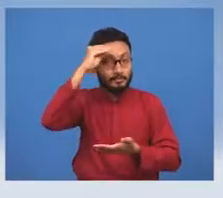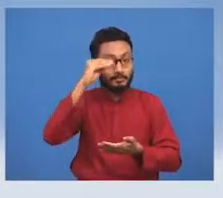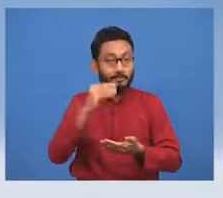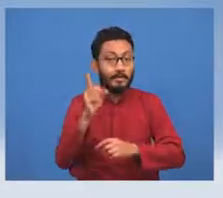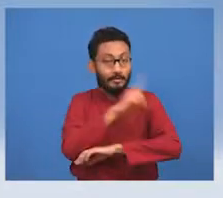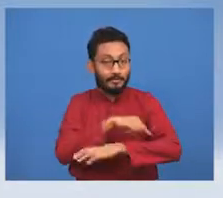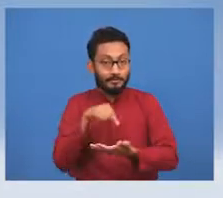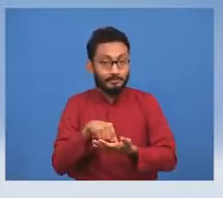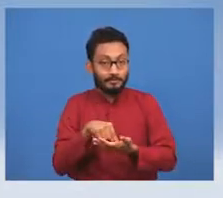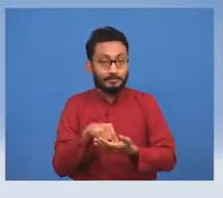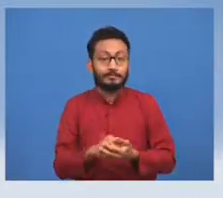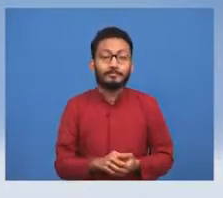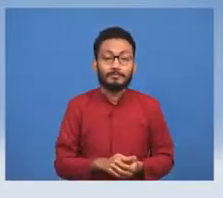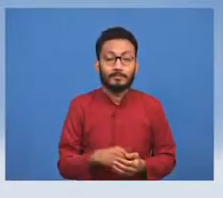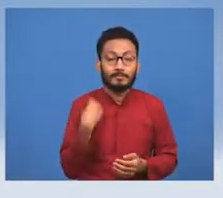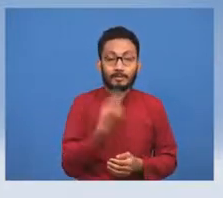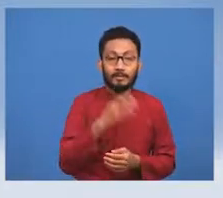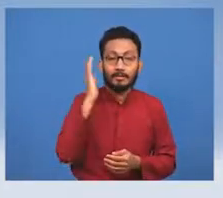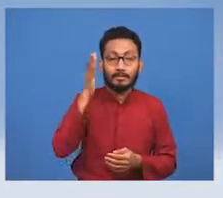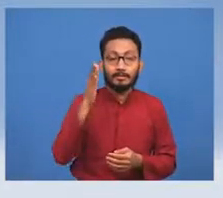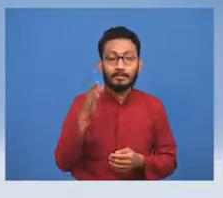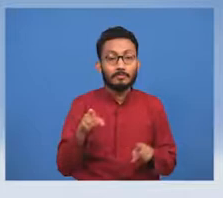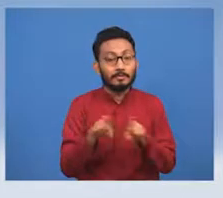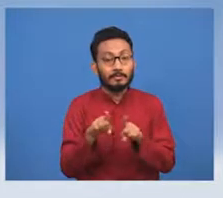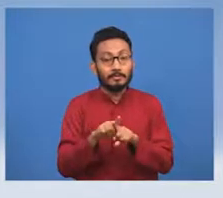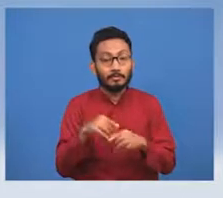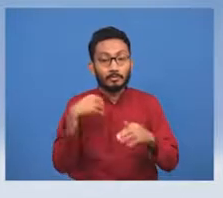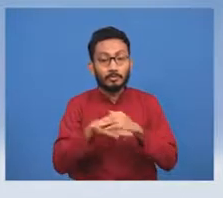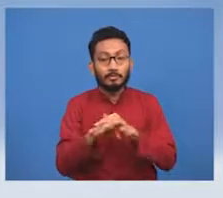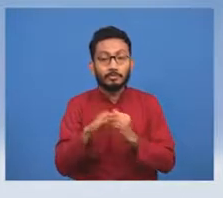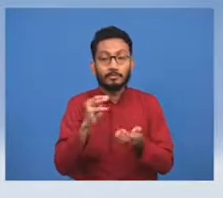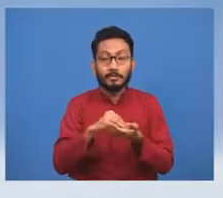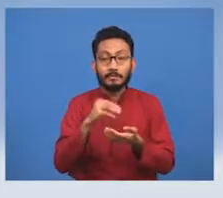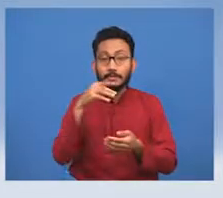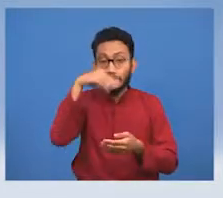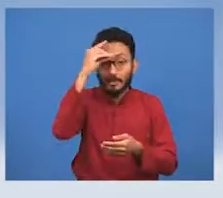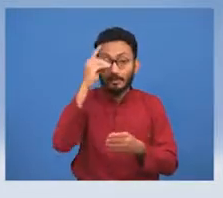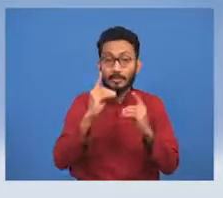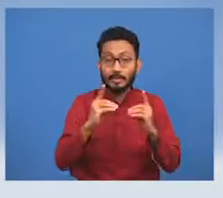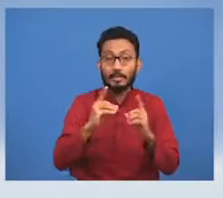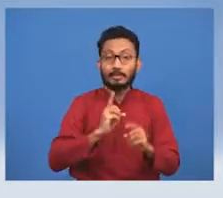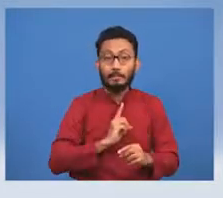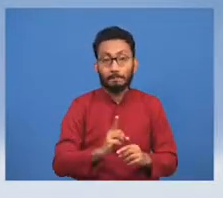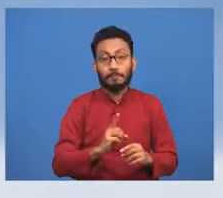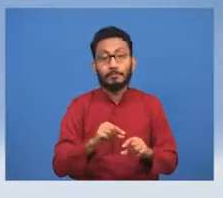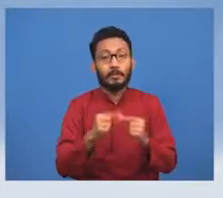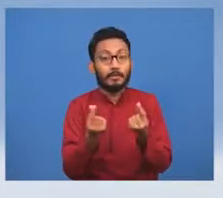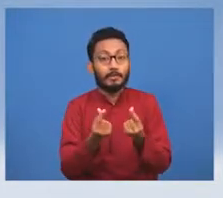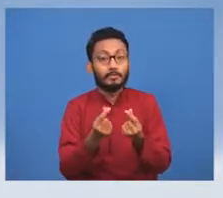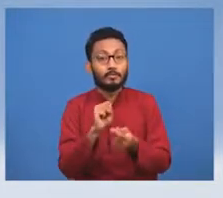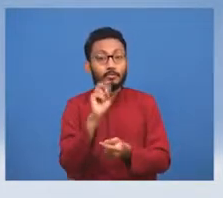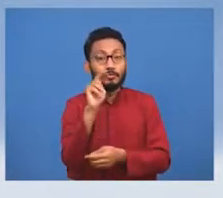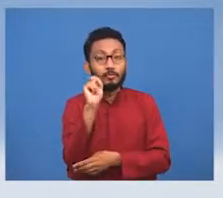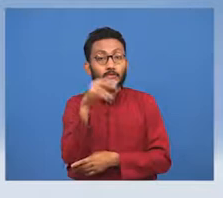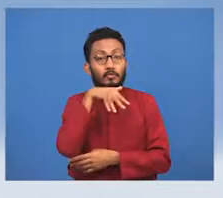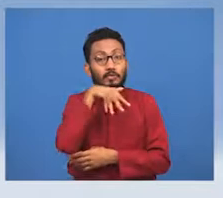hari ini kita akan bersama dalam pelajaran pendidikan Al-Quran As-Sunnah. Mudah-mudahan anda